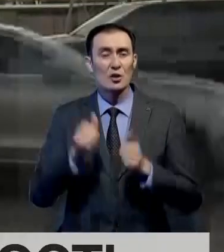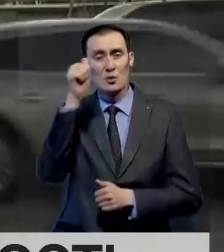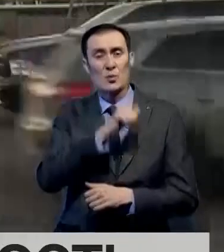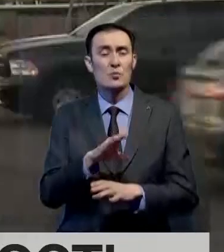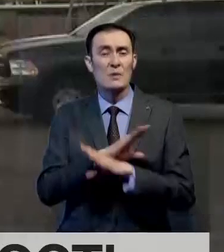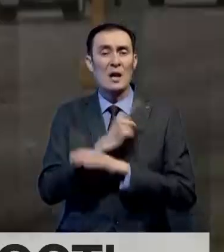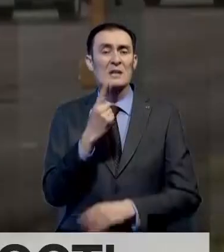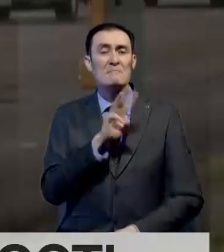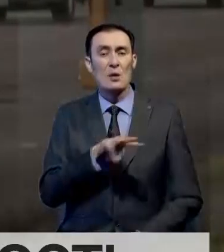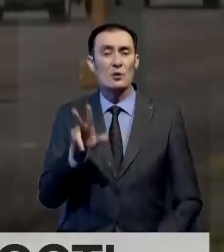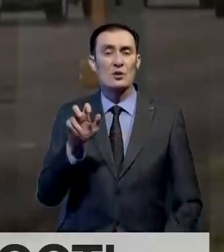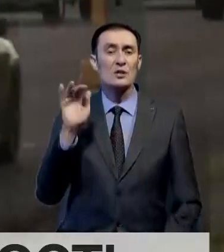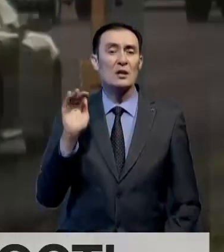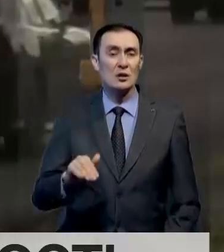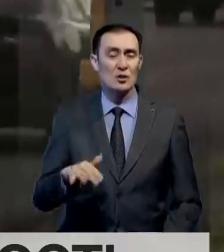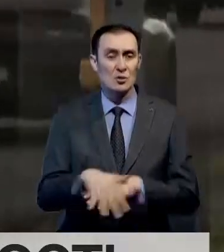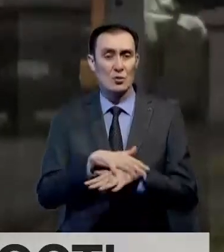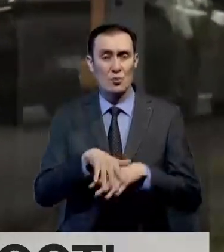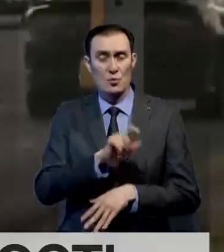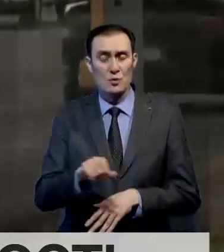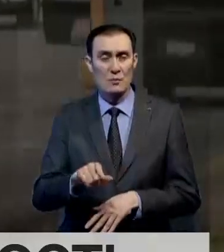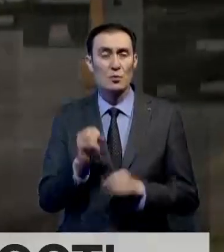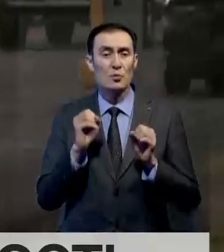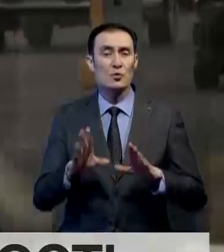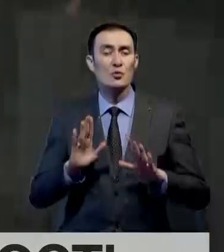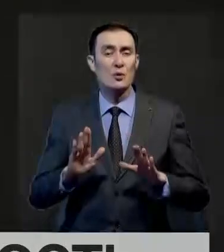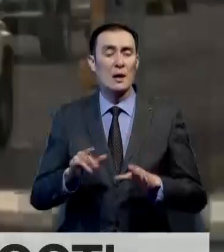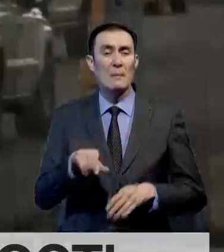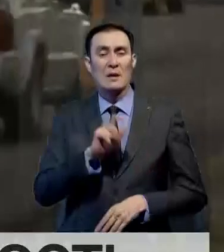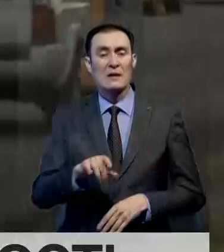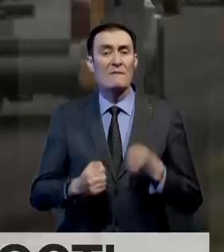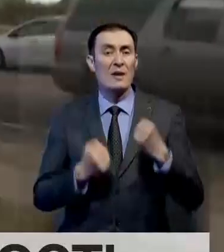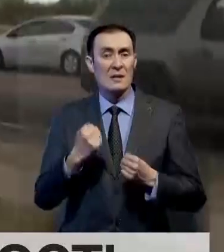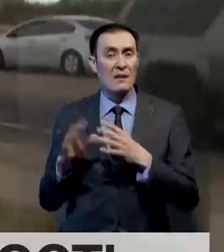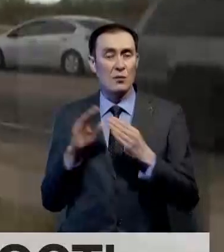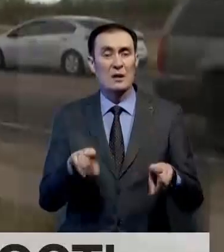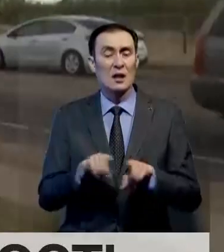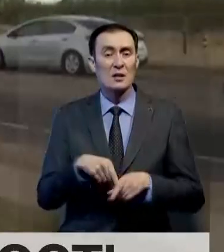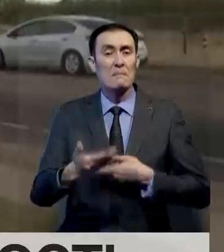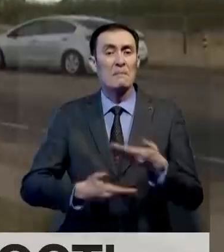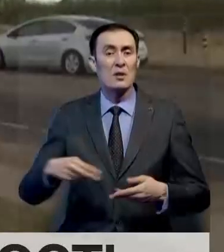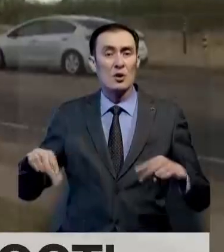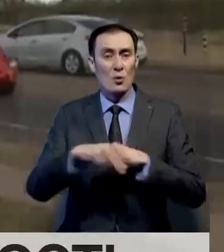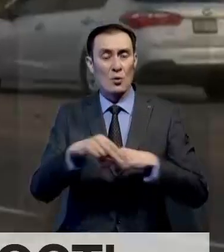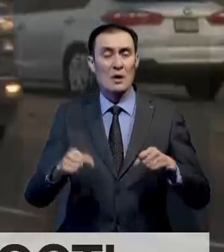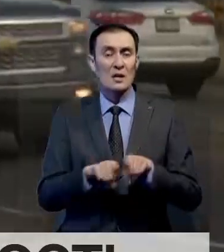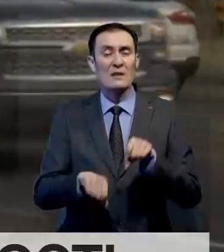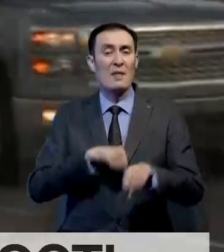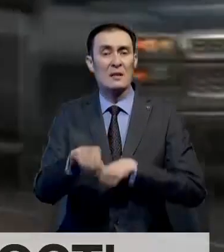около 1 300 000 людей. Причем под угрозой не только пассажиры и водители авто, но и пешеходы и